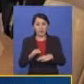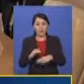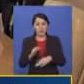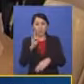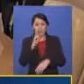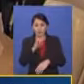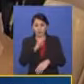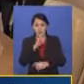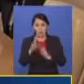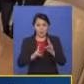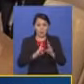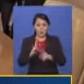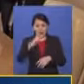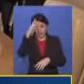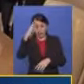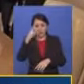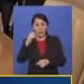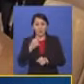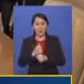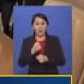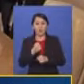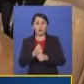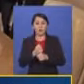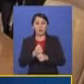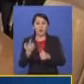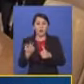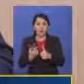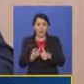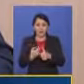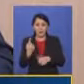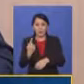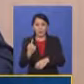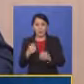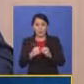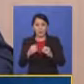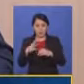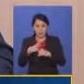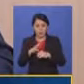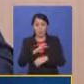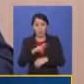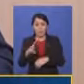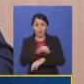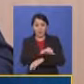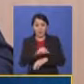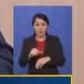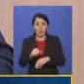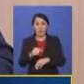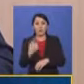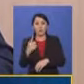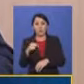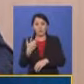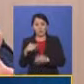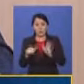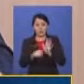екеніне шағымданды. Мәселен, Қазақстанда жасалған брендімен ұсынылатын бүріккіш техника 14 миллион теңгеден, ал шетелдік бүріккіш 136